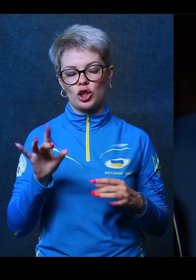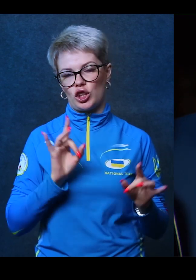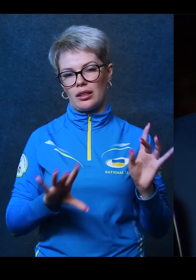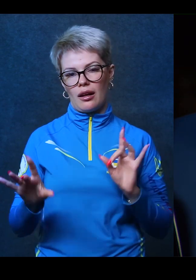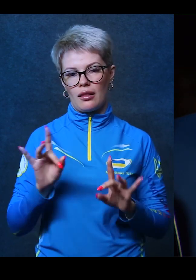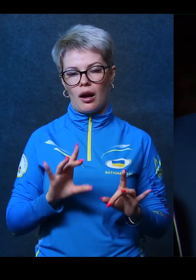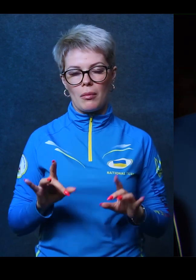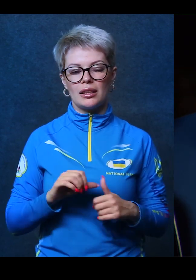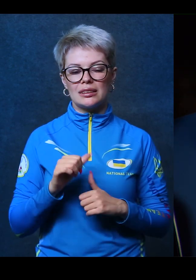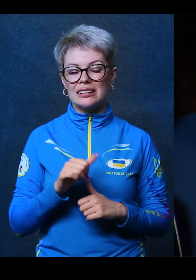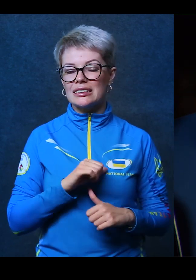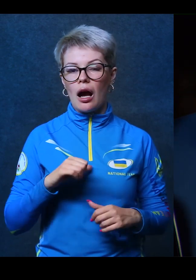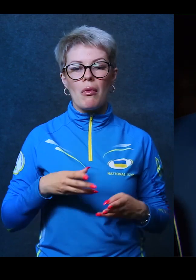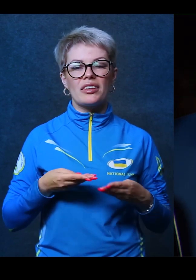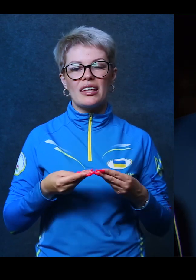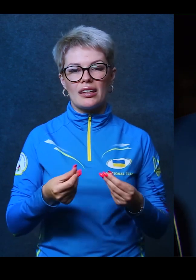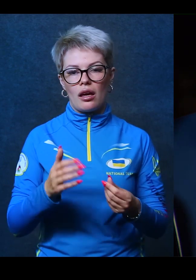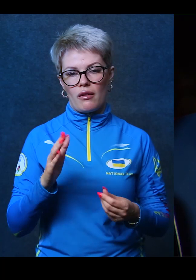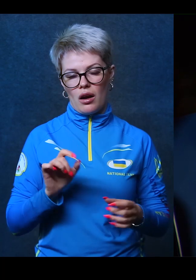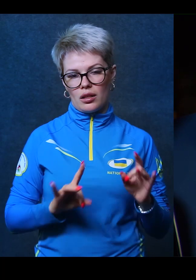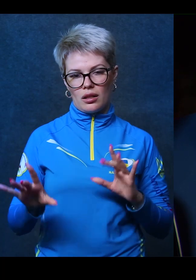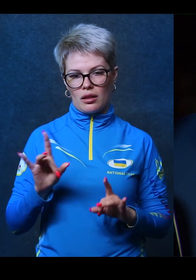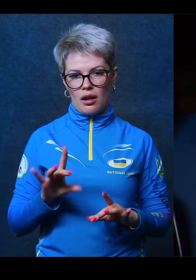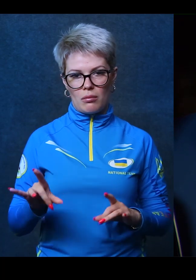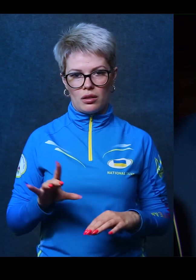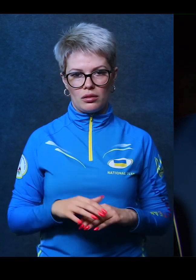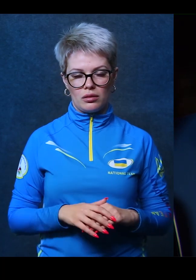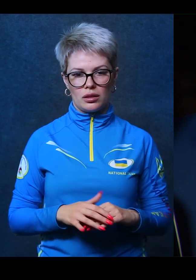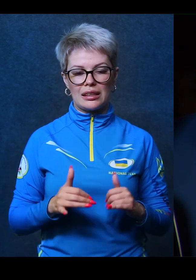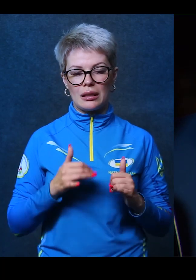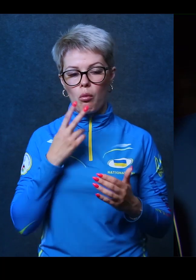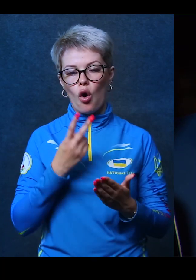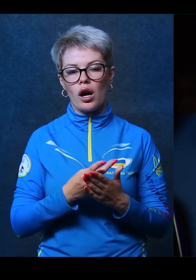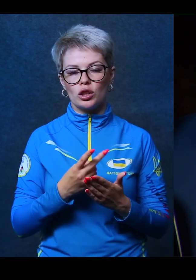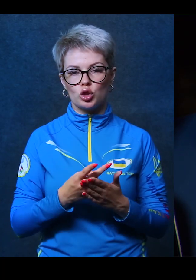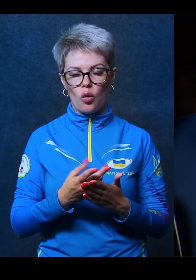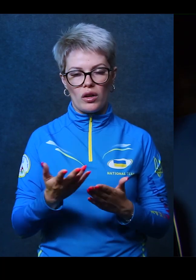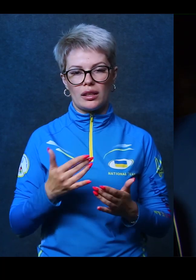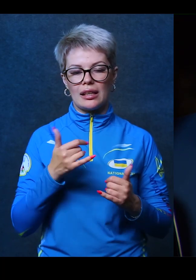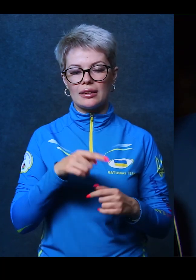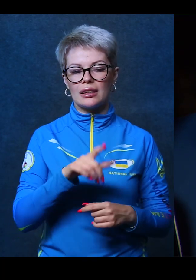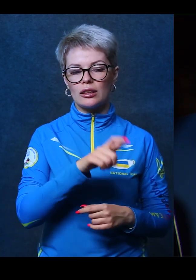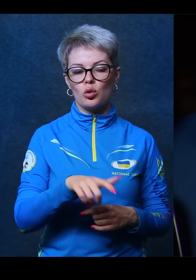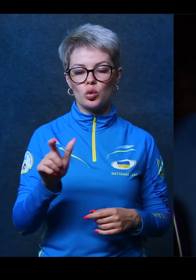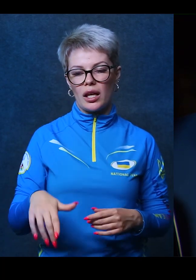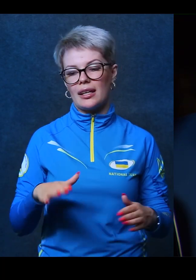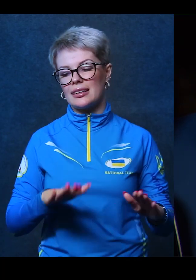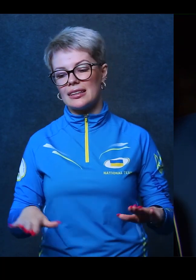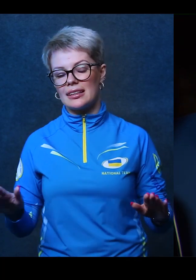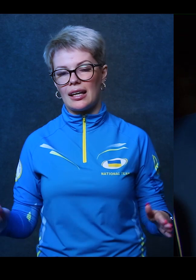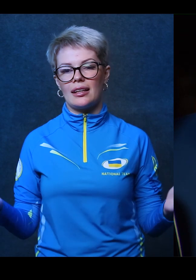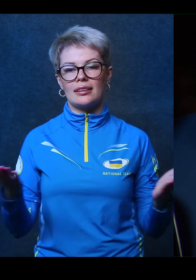реклама, це сама дієва реклама для показова така для тих людей, дітей,